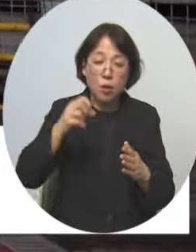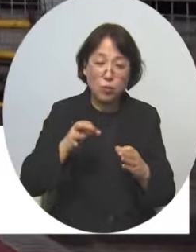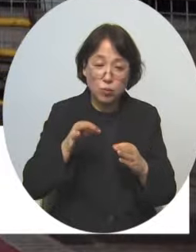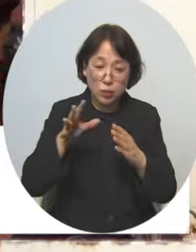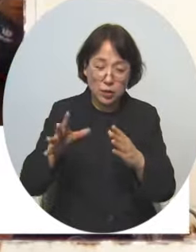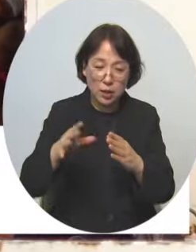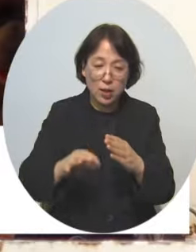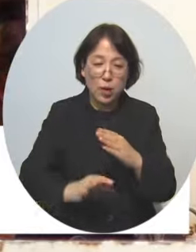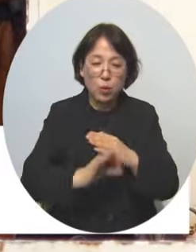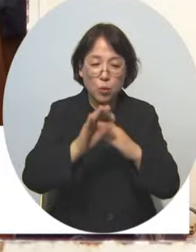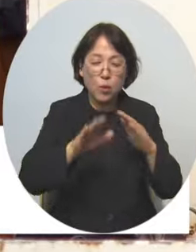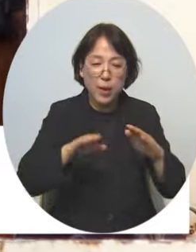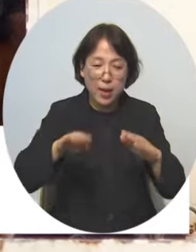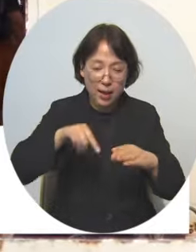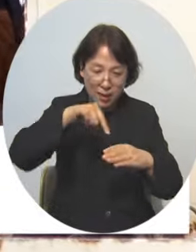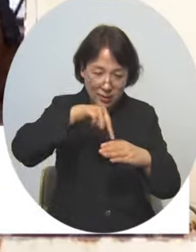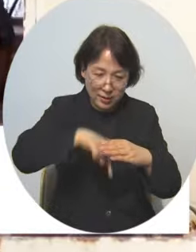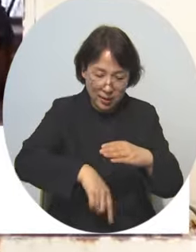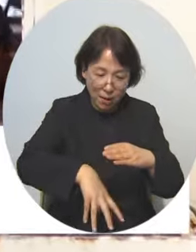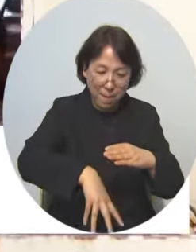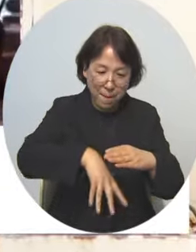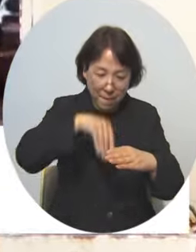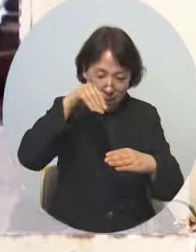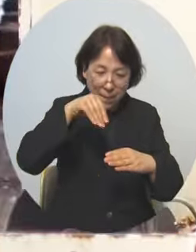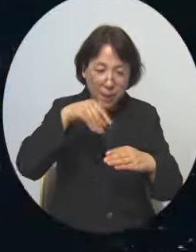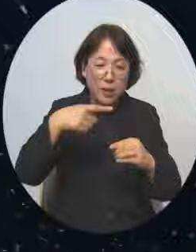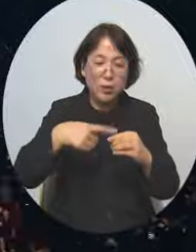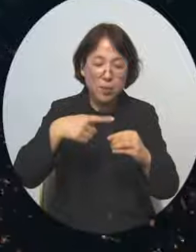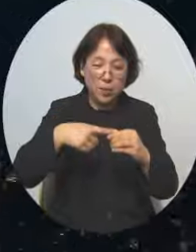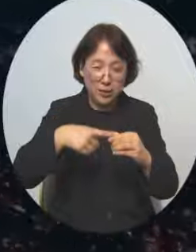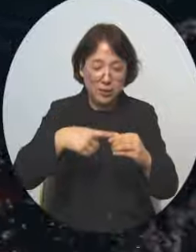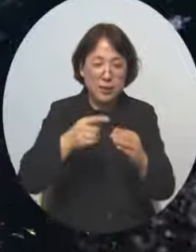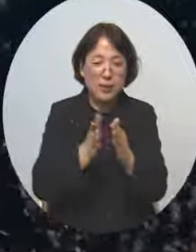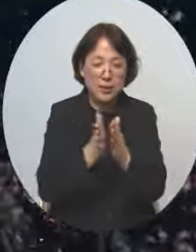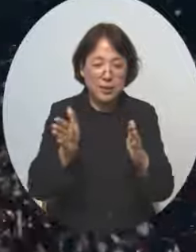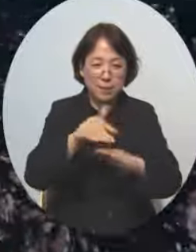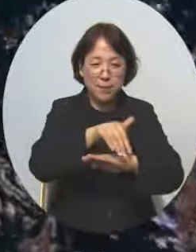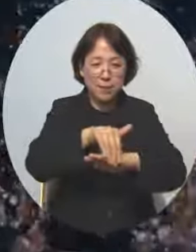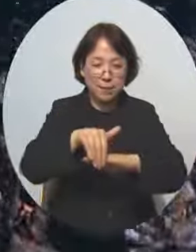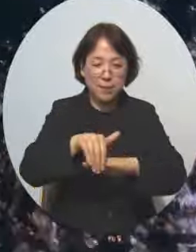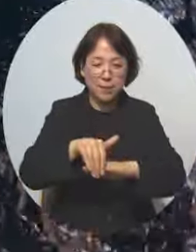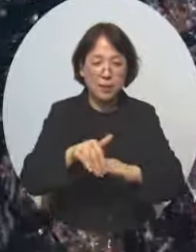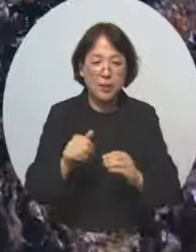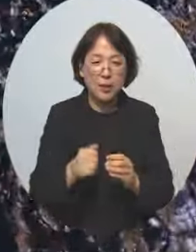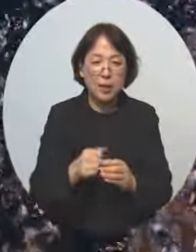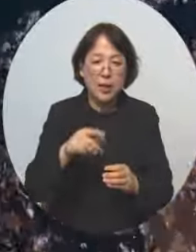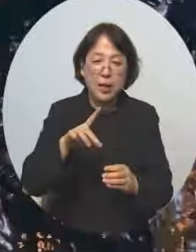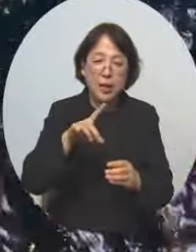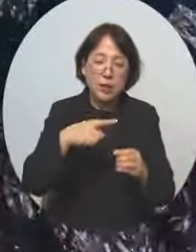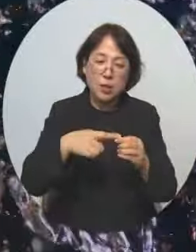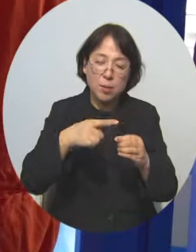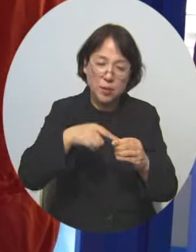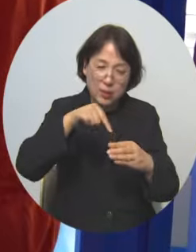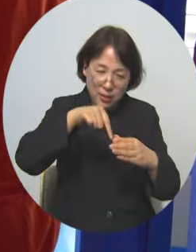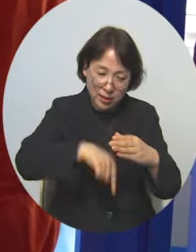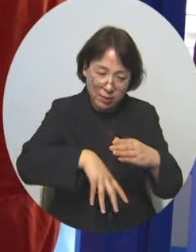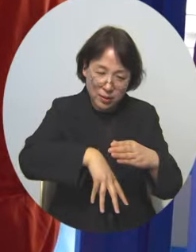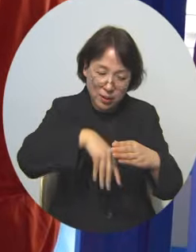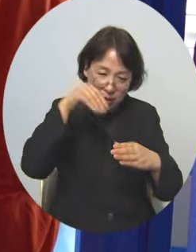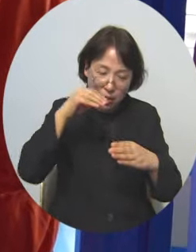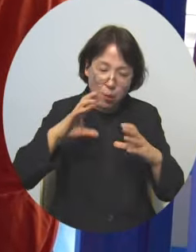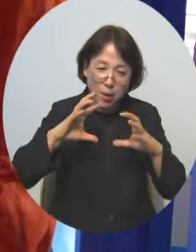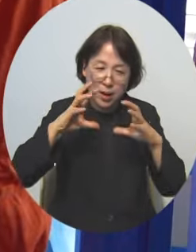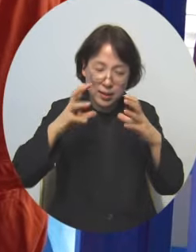동해 가스전 사업의 분수령이 될 첫 탐사 시추를 진행한다는 계획입니다. 따라서 첫 탐사는 글로벌 기업의 투자